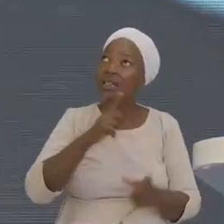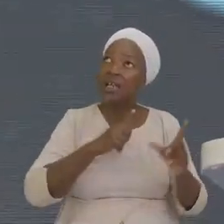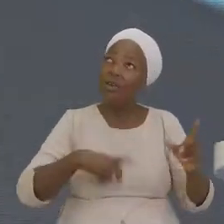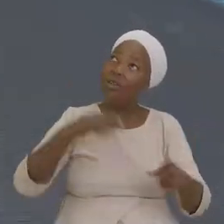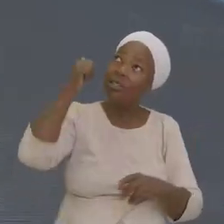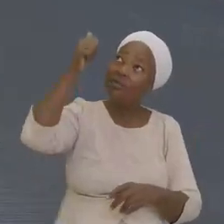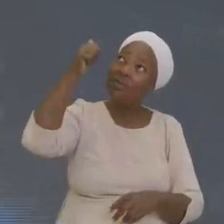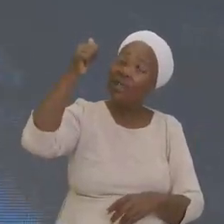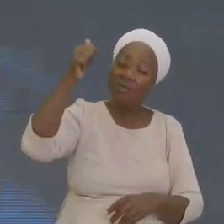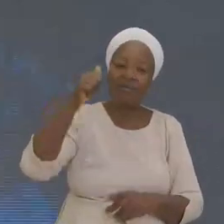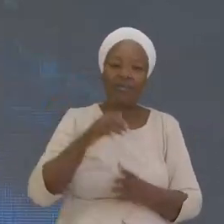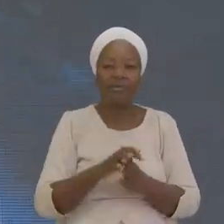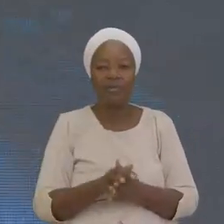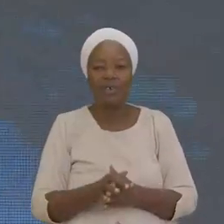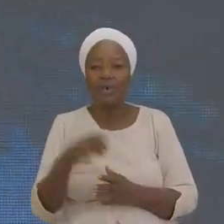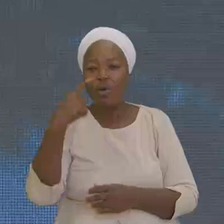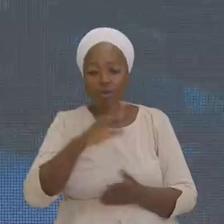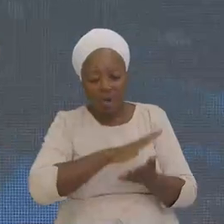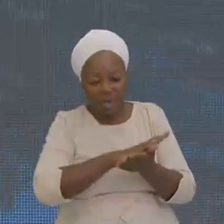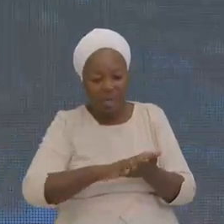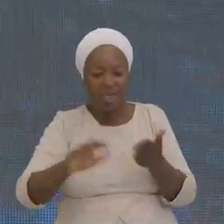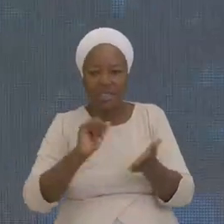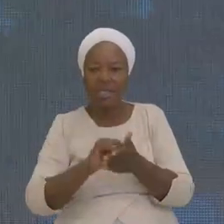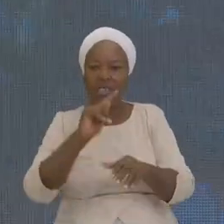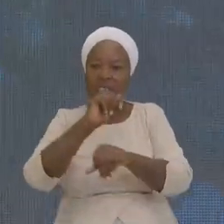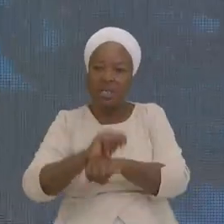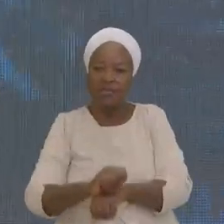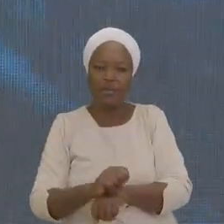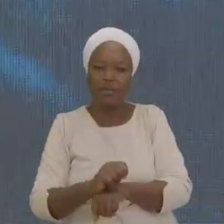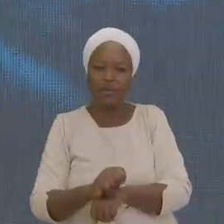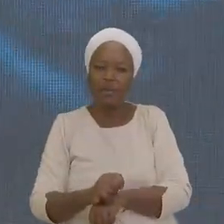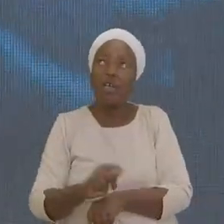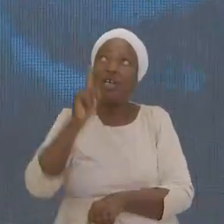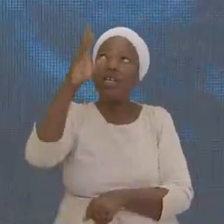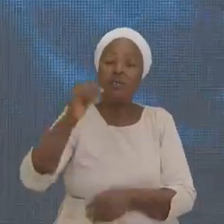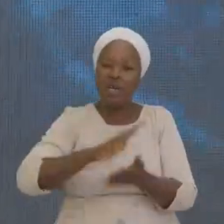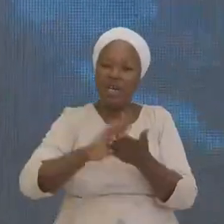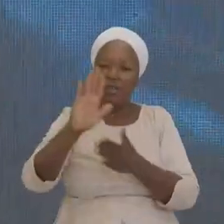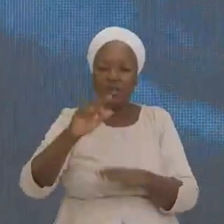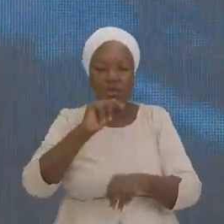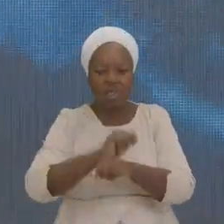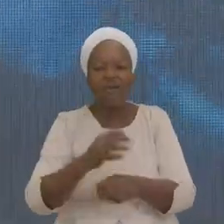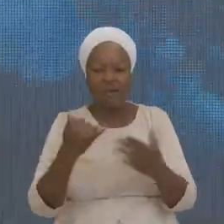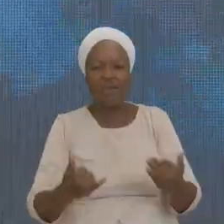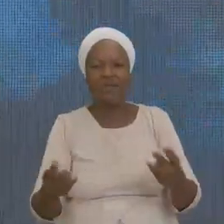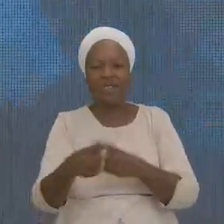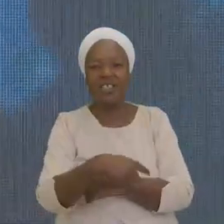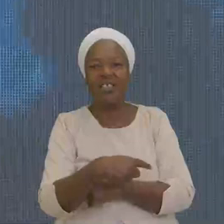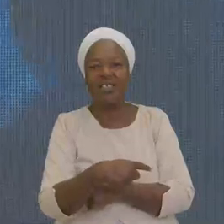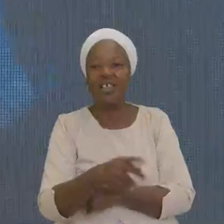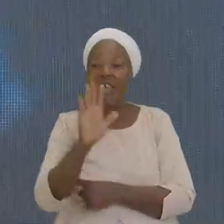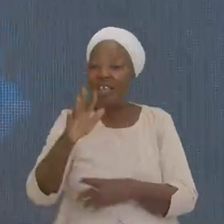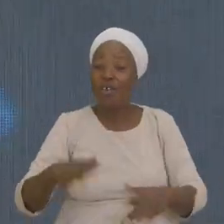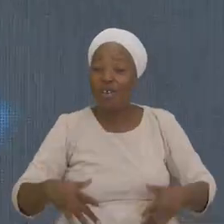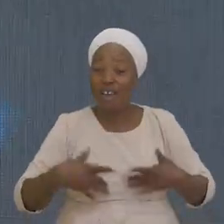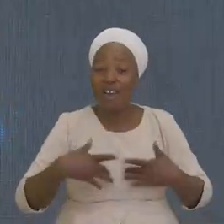des seigneurs. Et le Seigneur lui-même qui a purifié ce temple, il va purifier